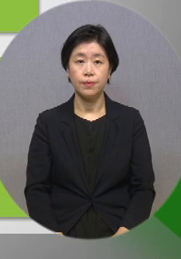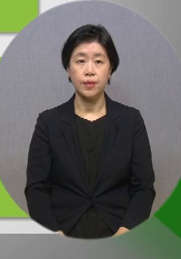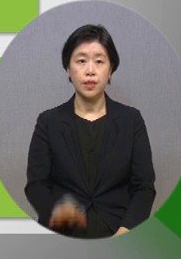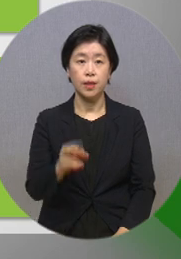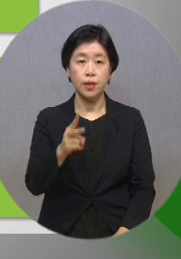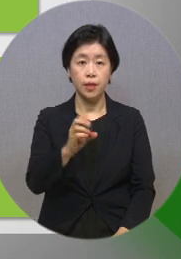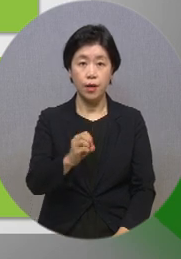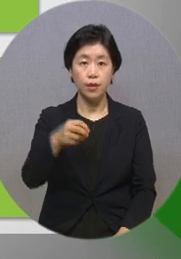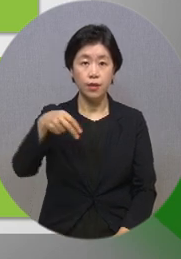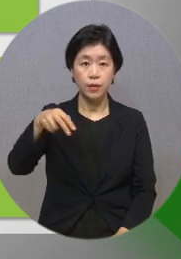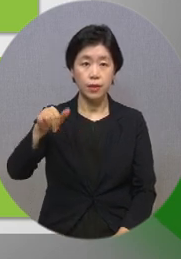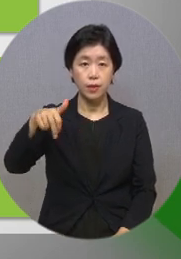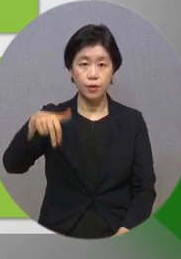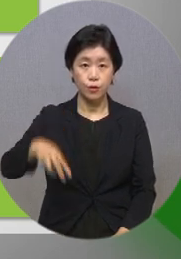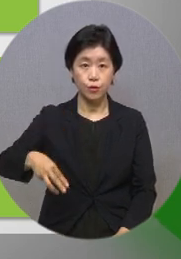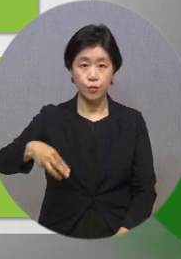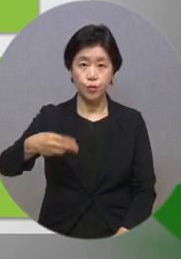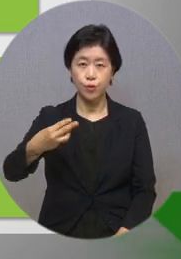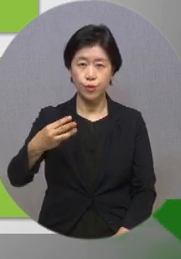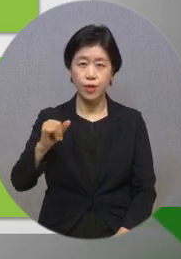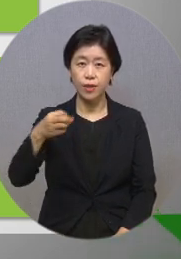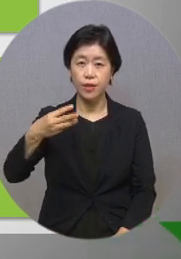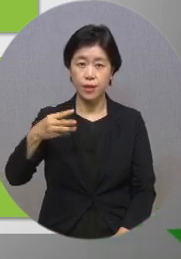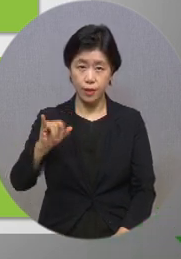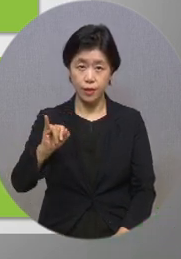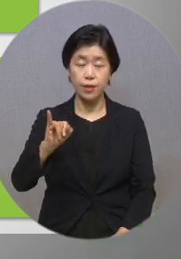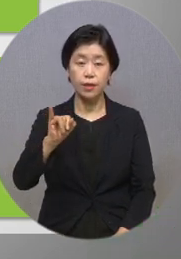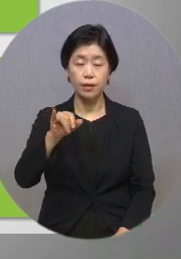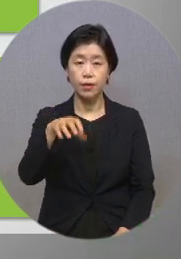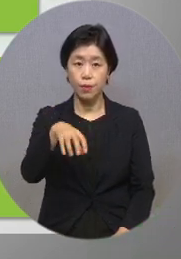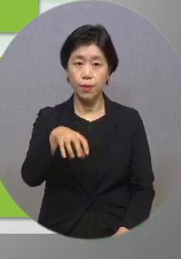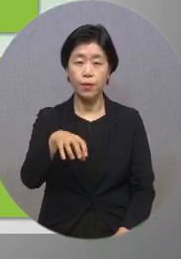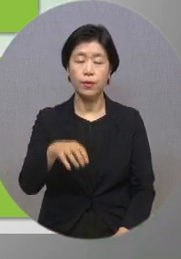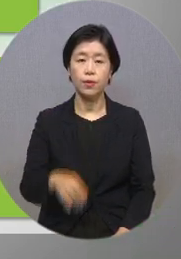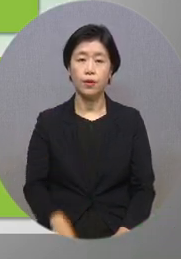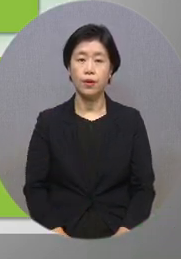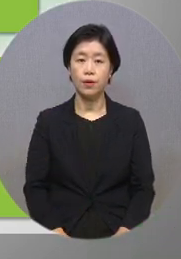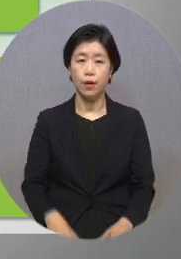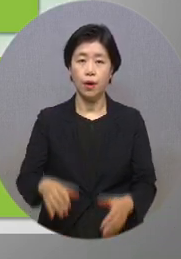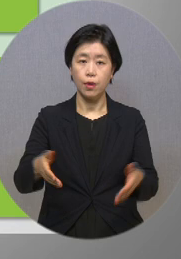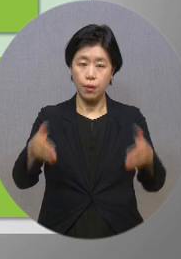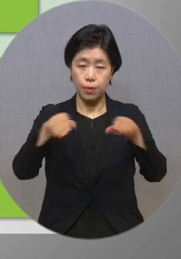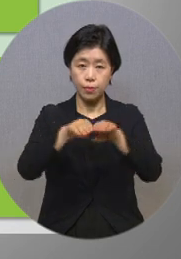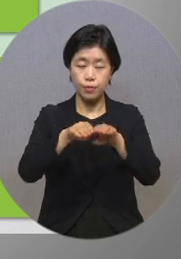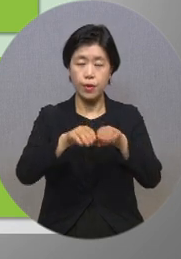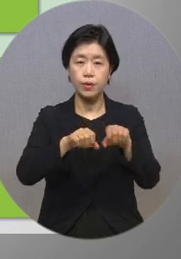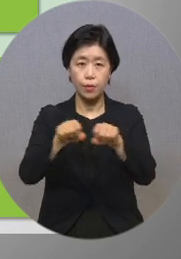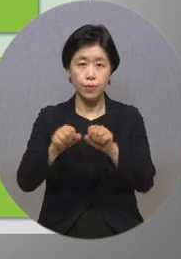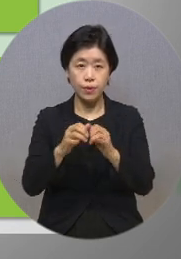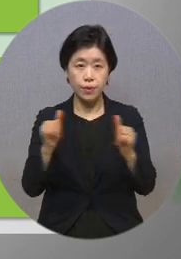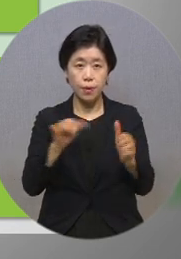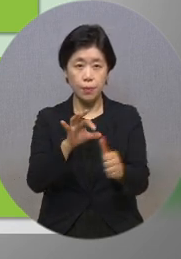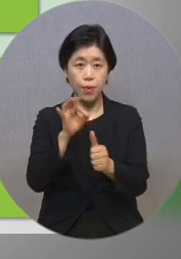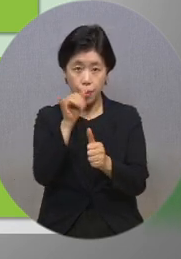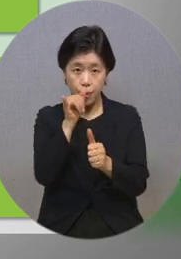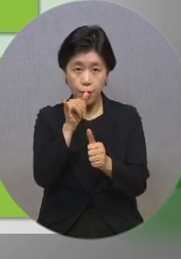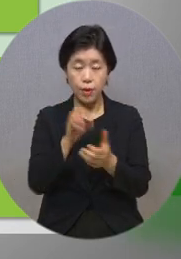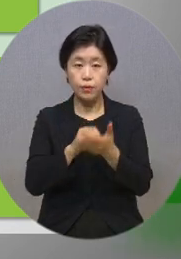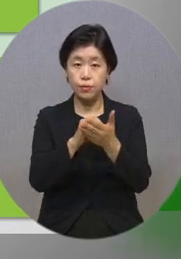주식회사 영시큐리티에서 건물 청소원을 모집합니다. 접수 마감일은 6월 30일까지며 근무지는